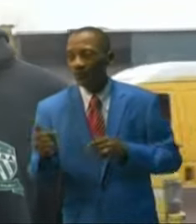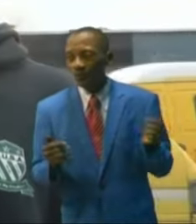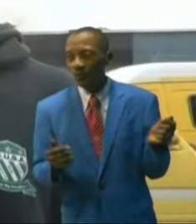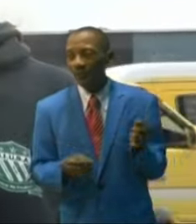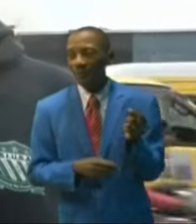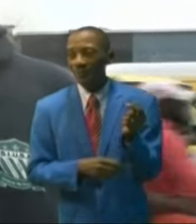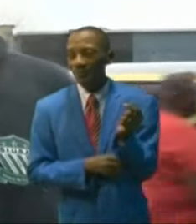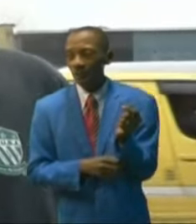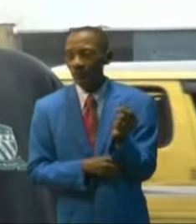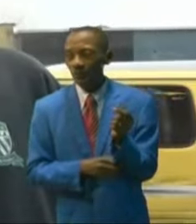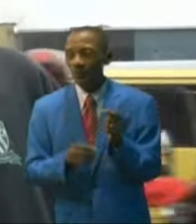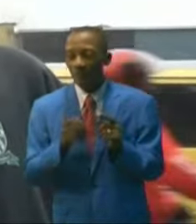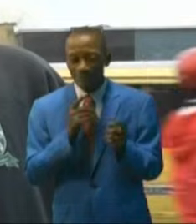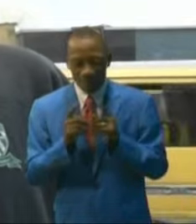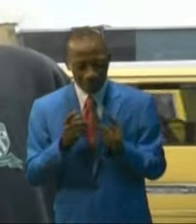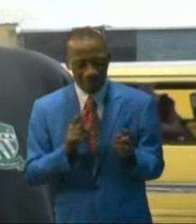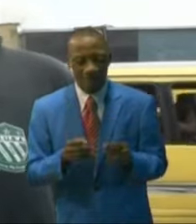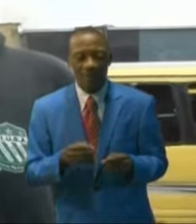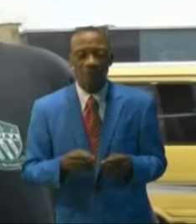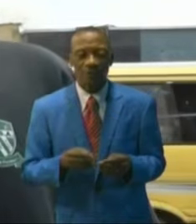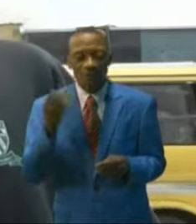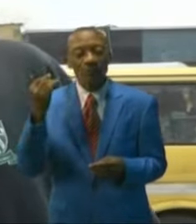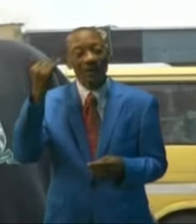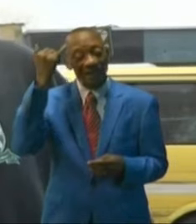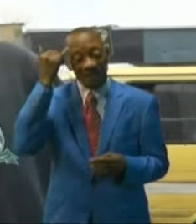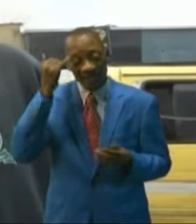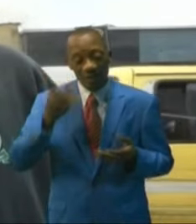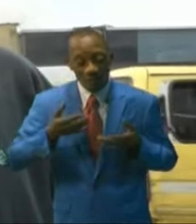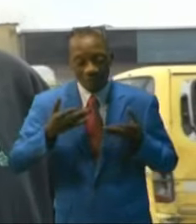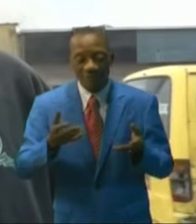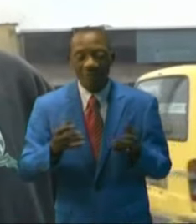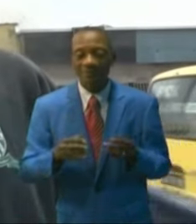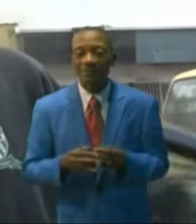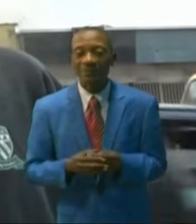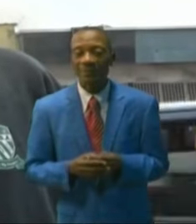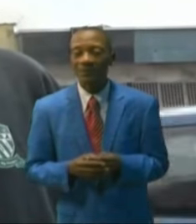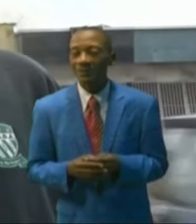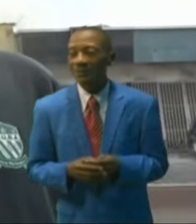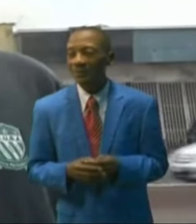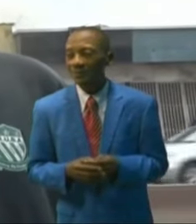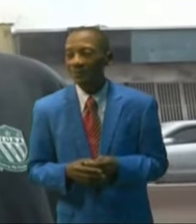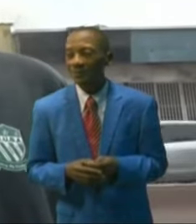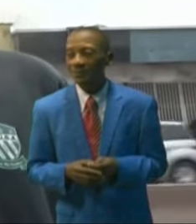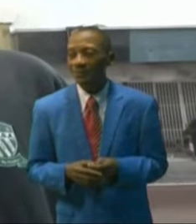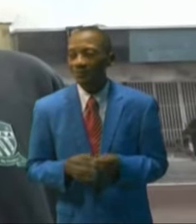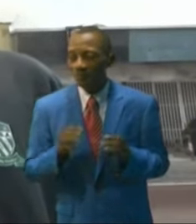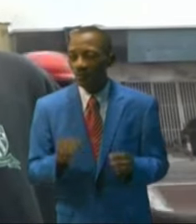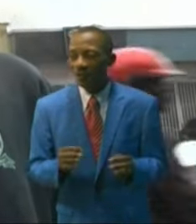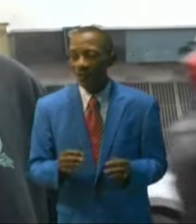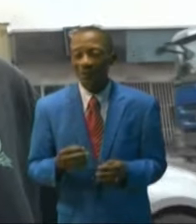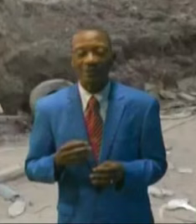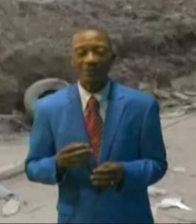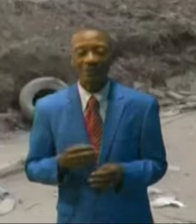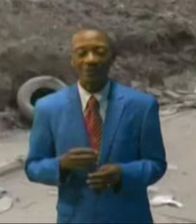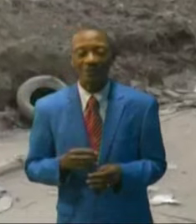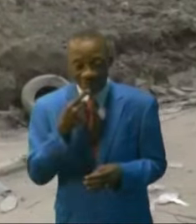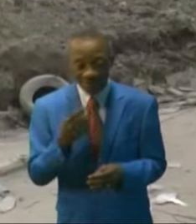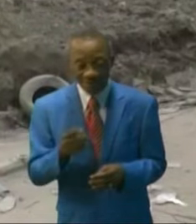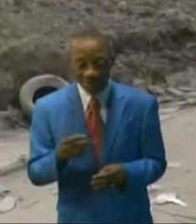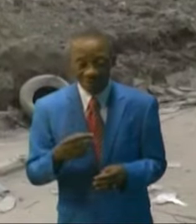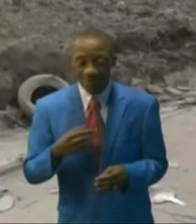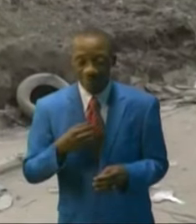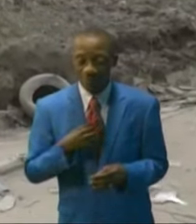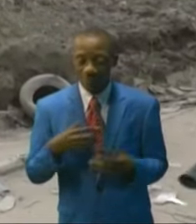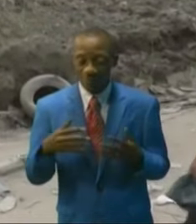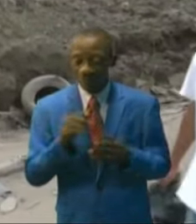Jeter les moellons et évacuer les déchets dans des caniveaux, en soi, ne sont pas mauvais. Tous les déchets sortis retournent encore au